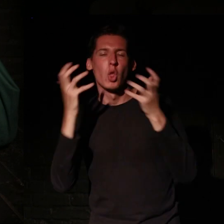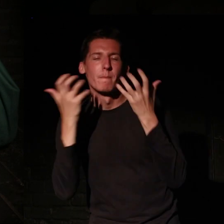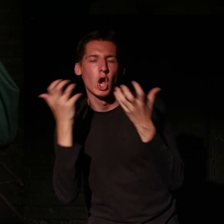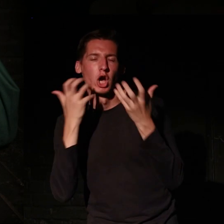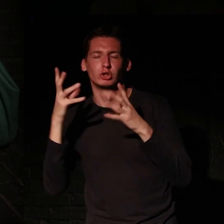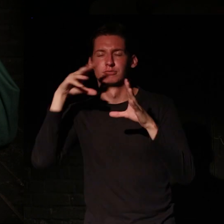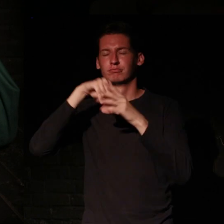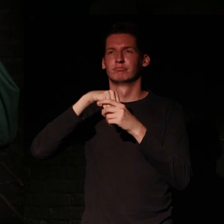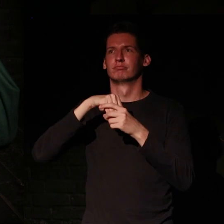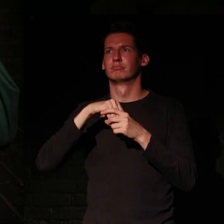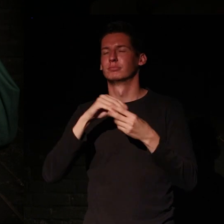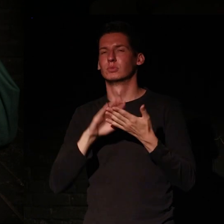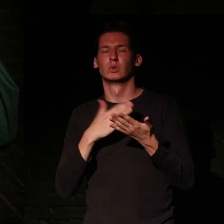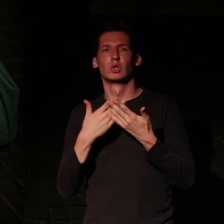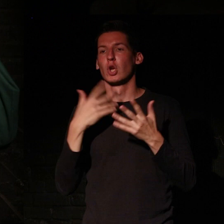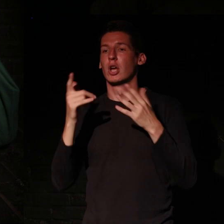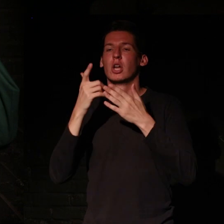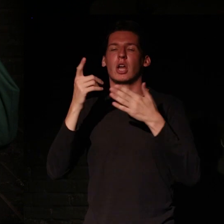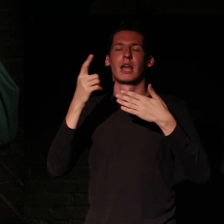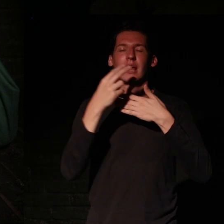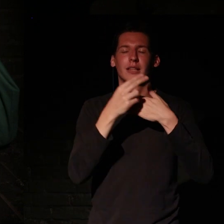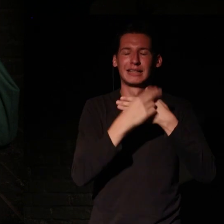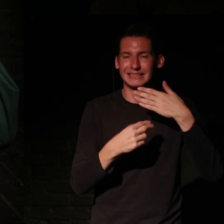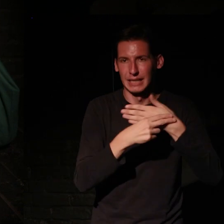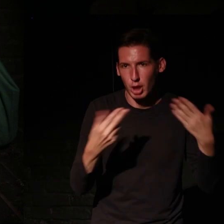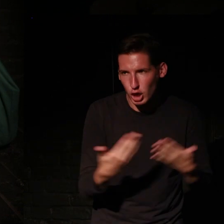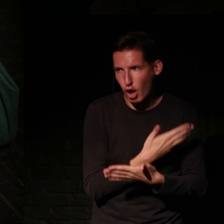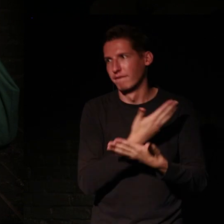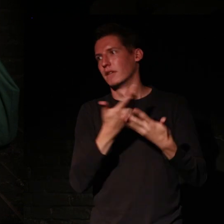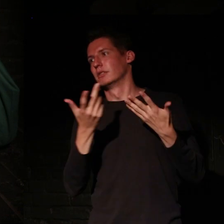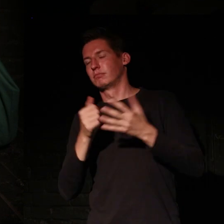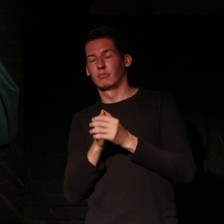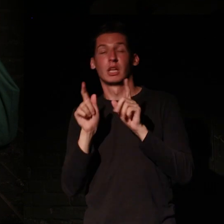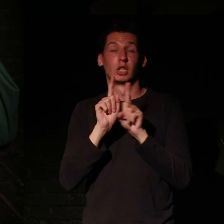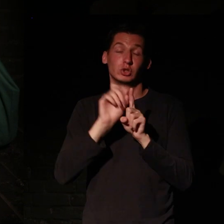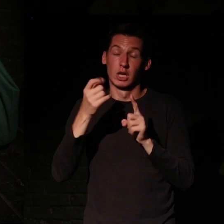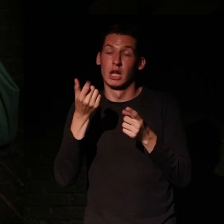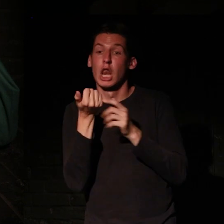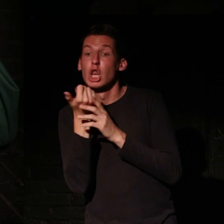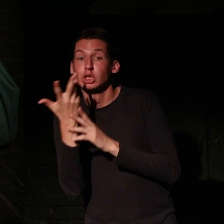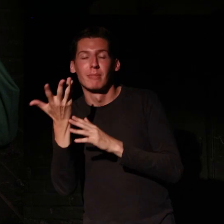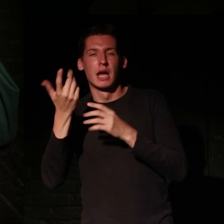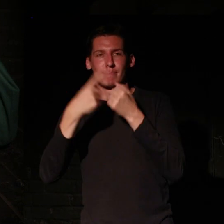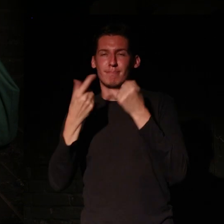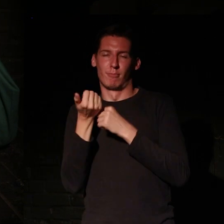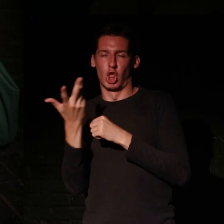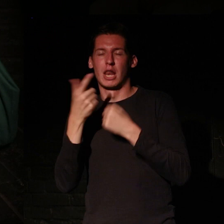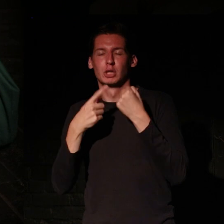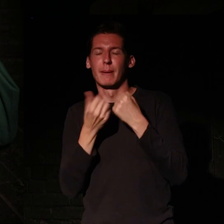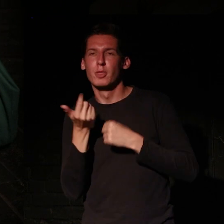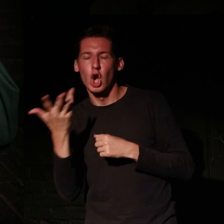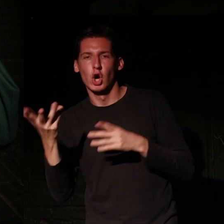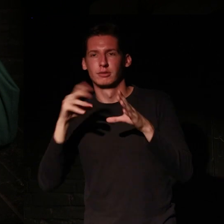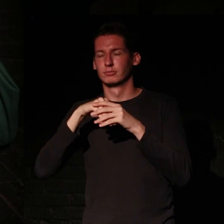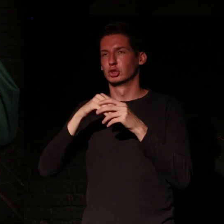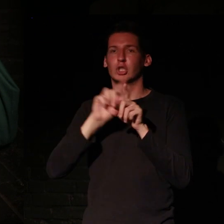się w Nowym Testamencie. Tymczasem to również jest liczba mnoga, od słowa Ewangelion